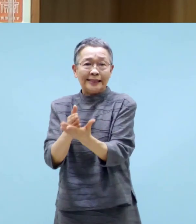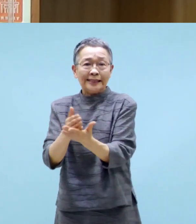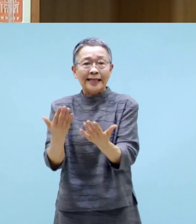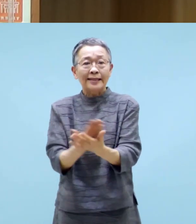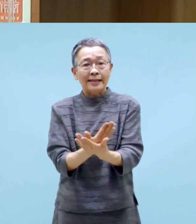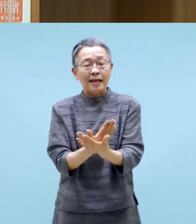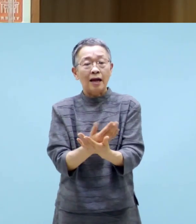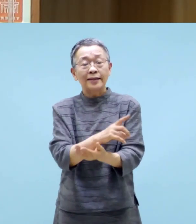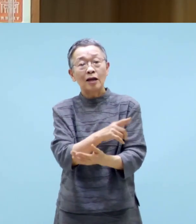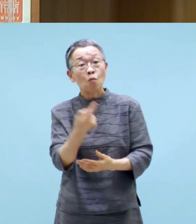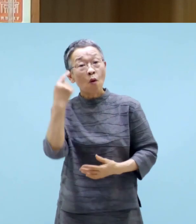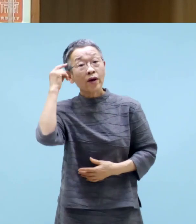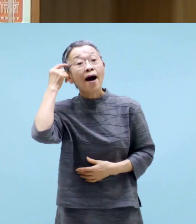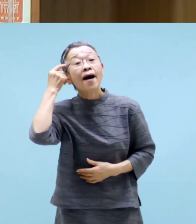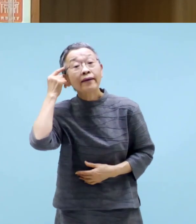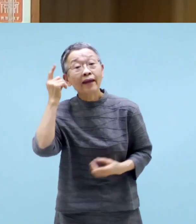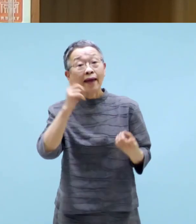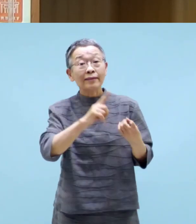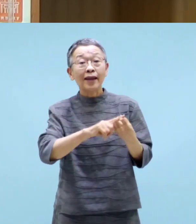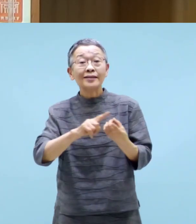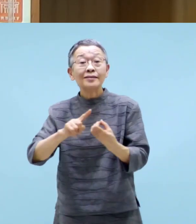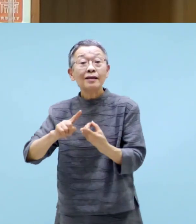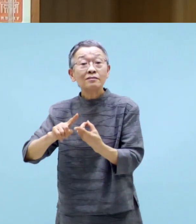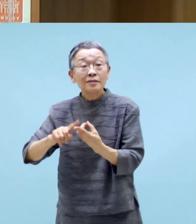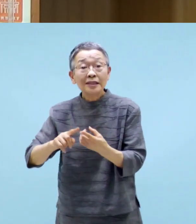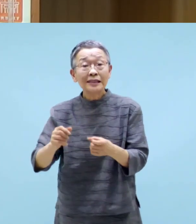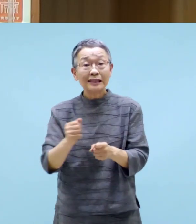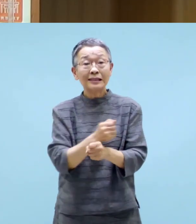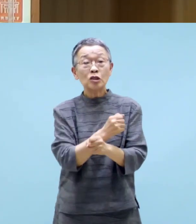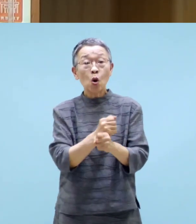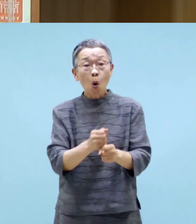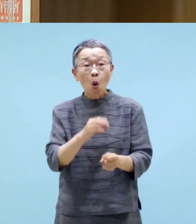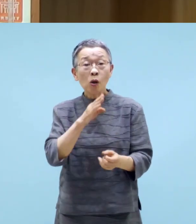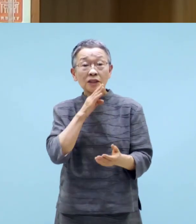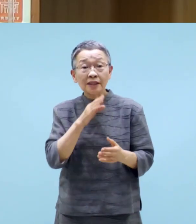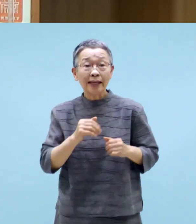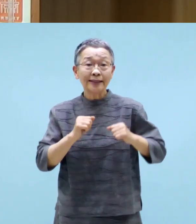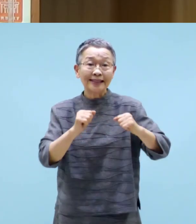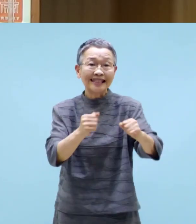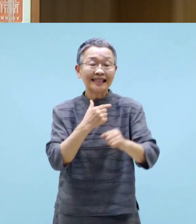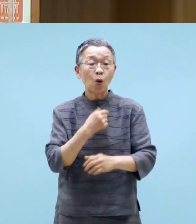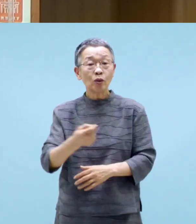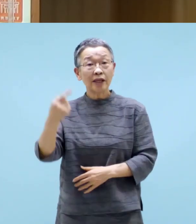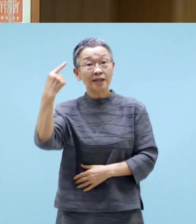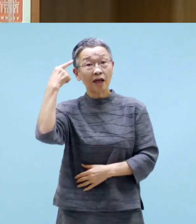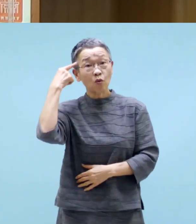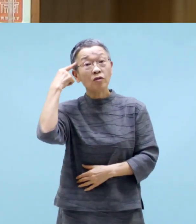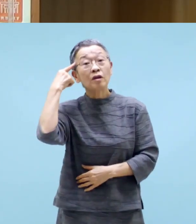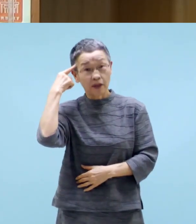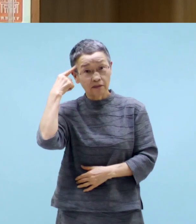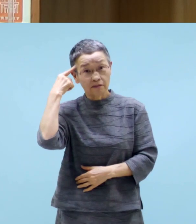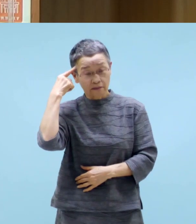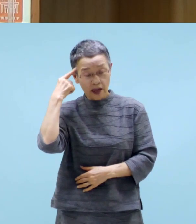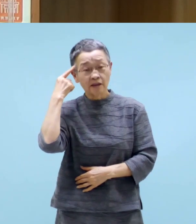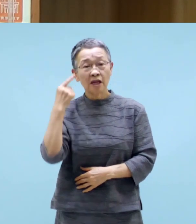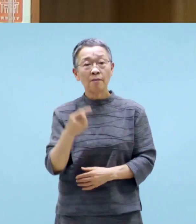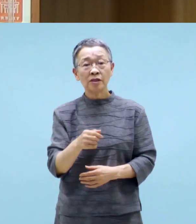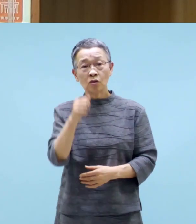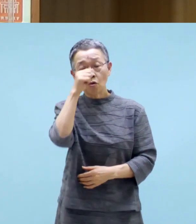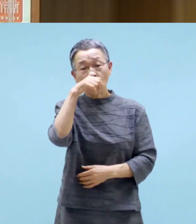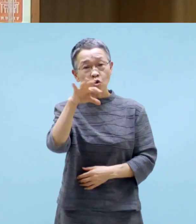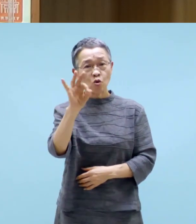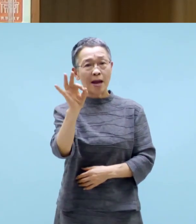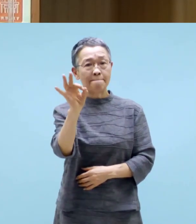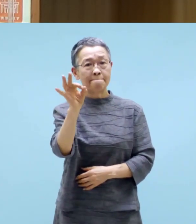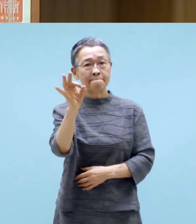で、適切に事業を施行していきたいというふうに思っています。まあ、ちなみに予算の規模